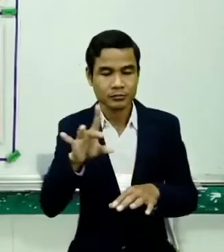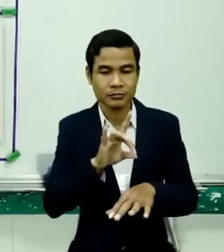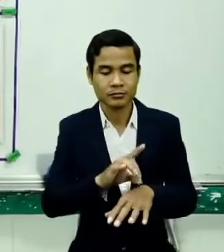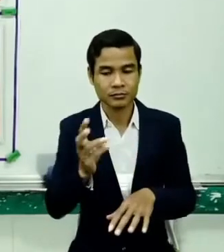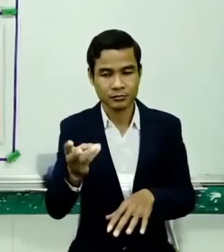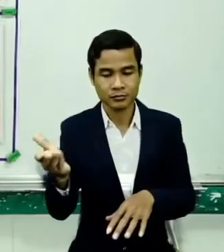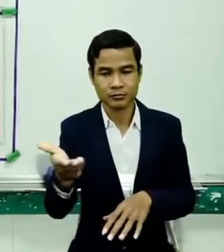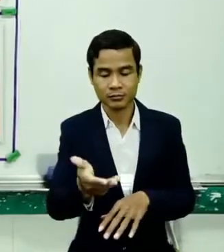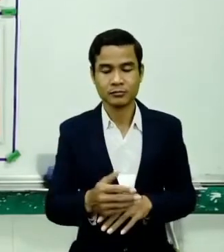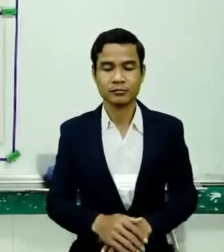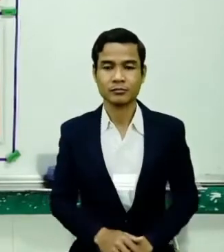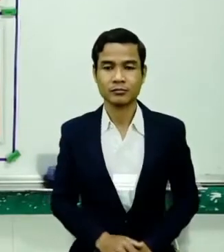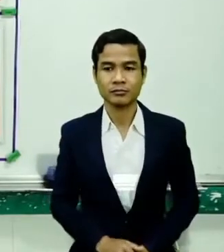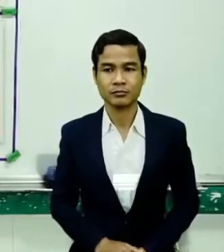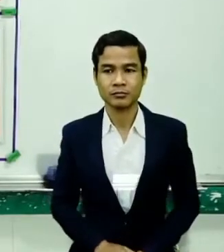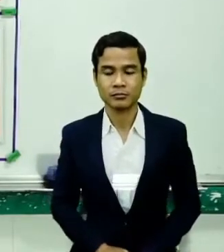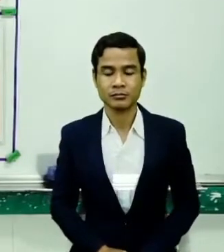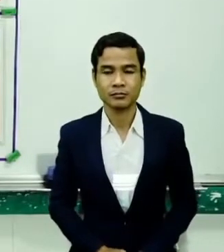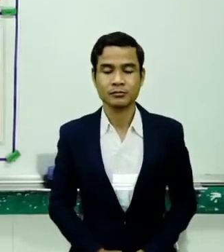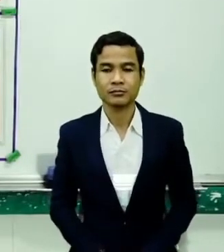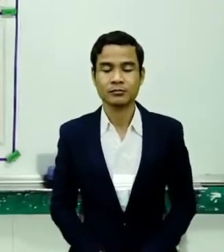ន្តិច